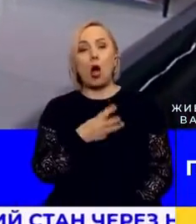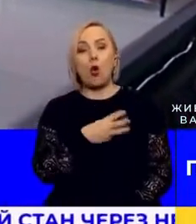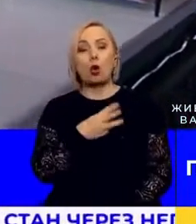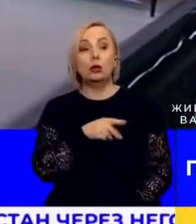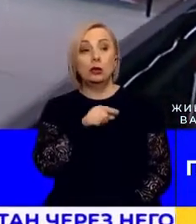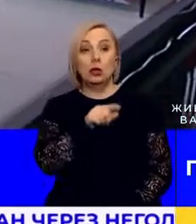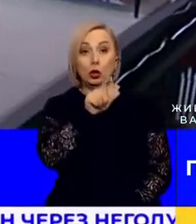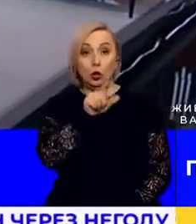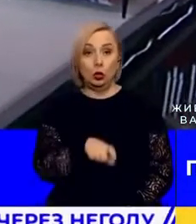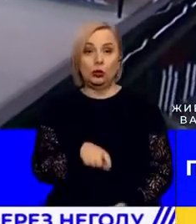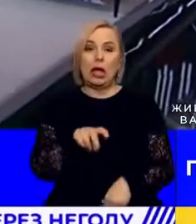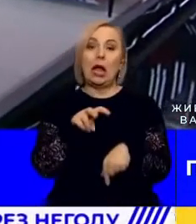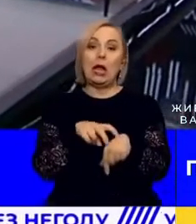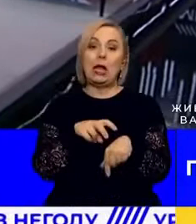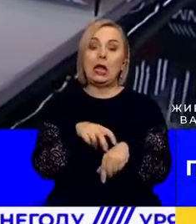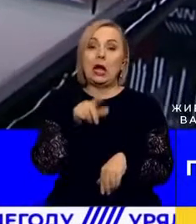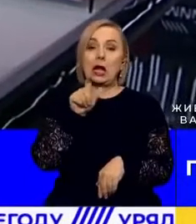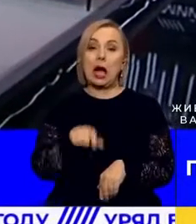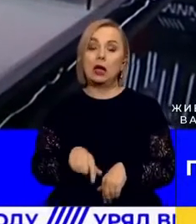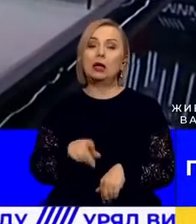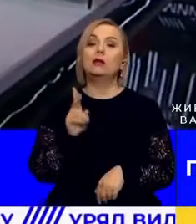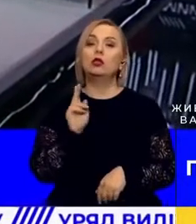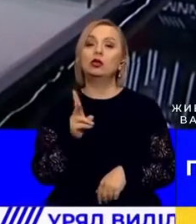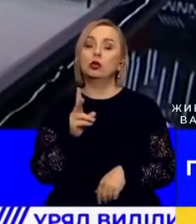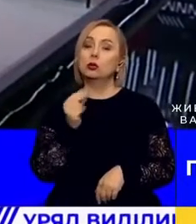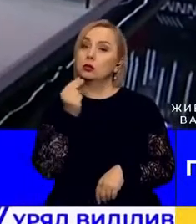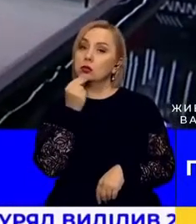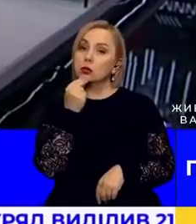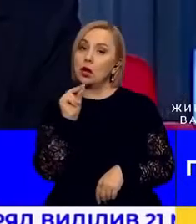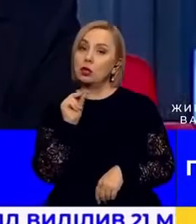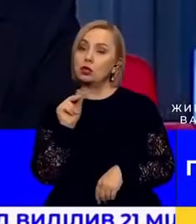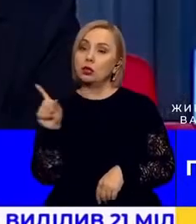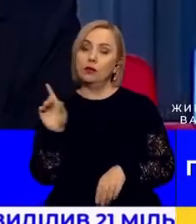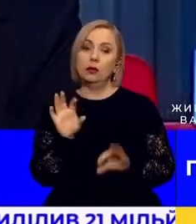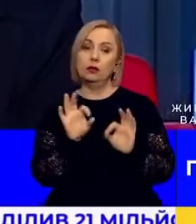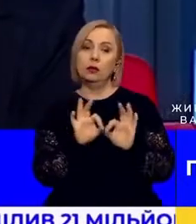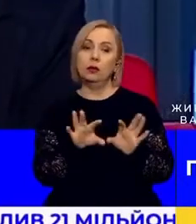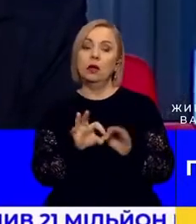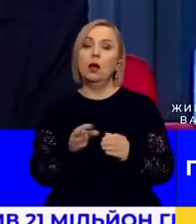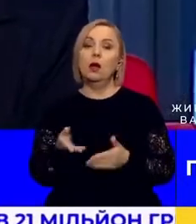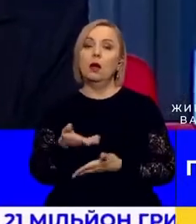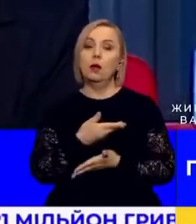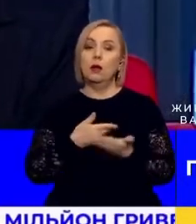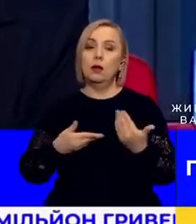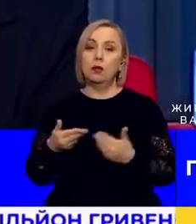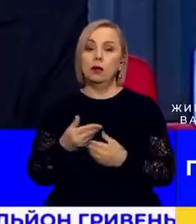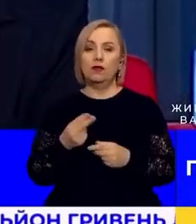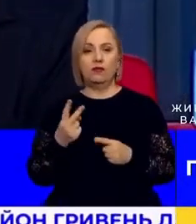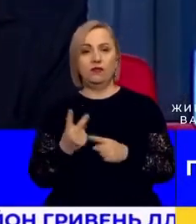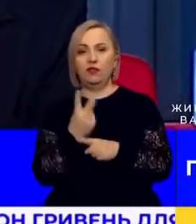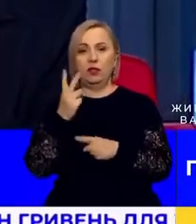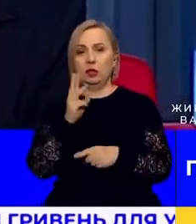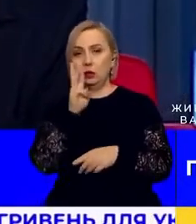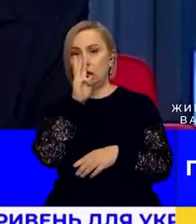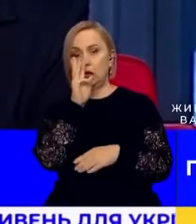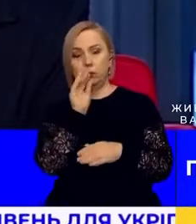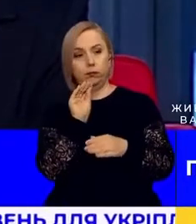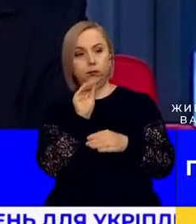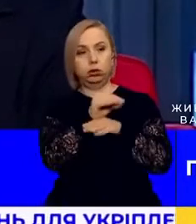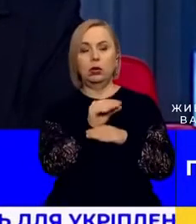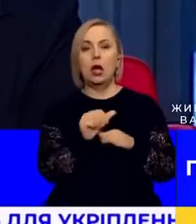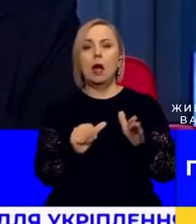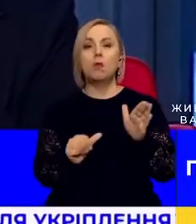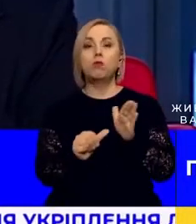людей, лікарів, які би прийшли краще, наприклад, він би сказав їм, ми піднімаємо ще раз вдвічі зарплату тим бригадам, для